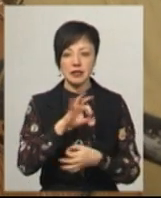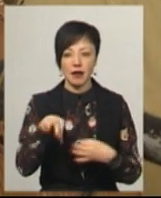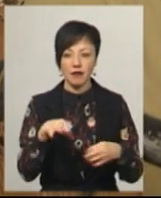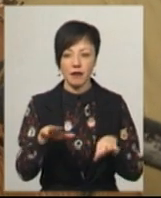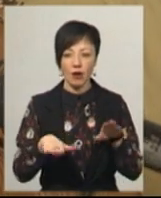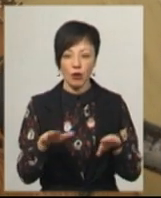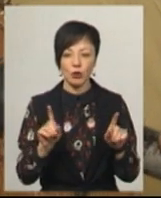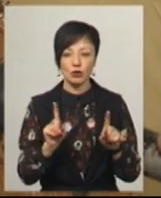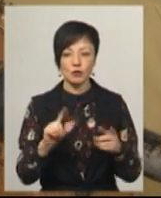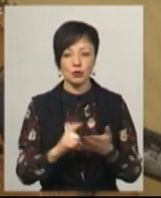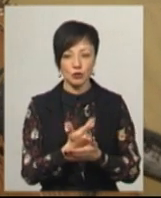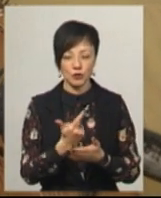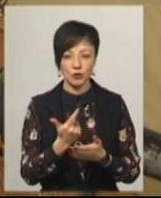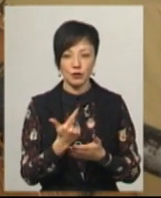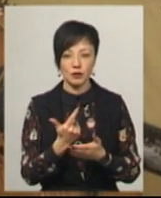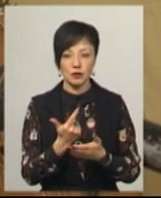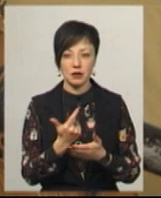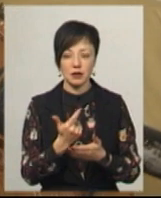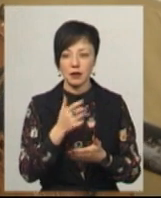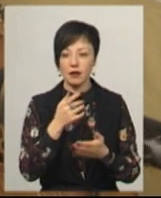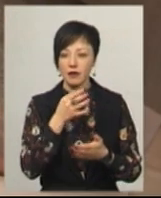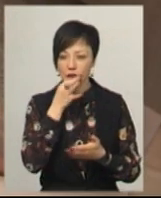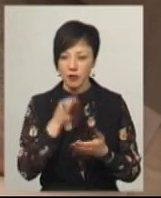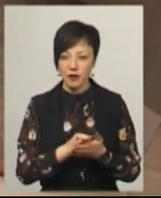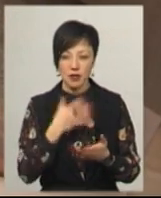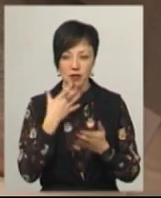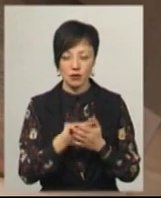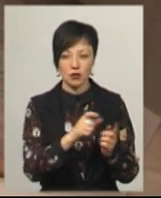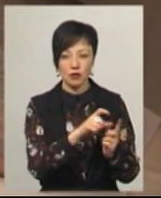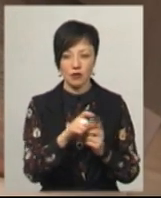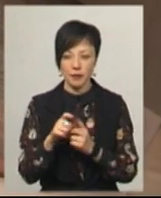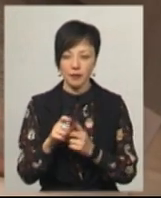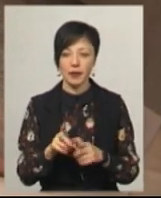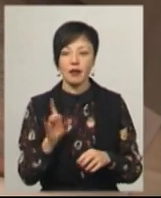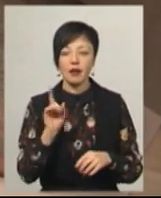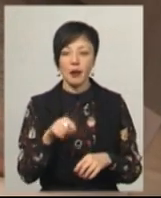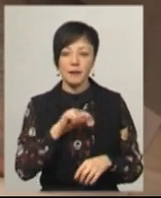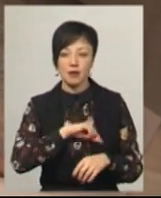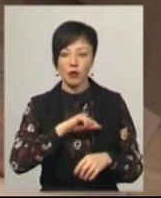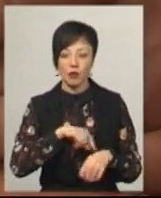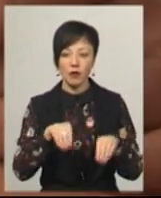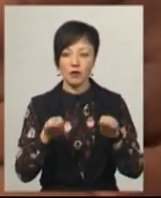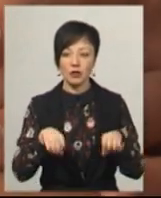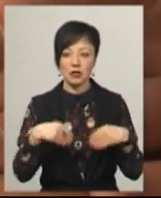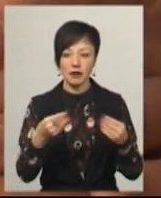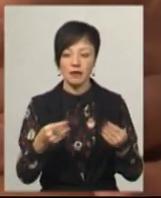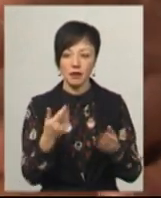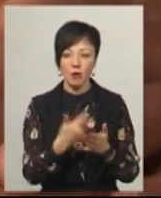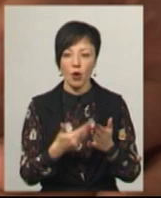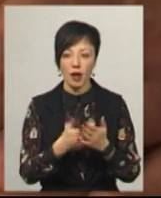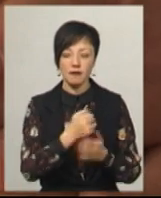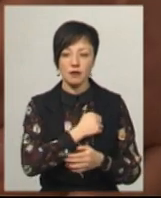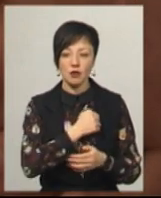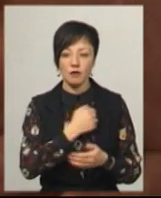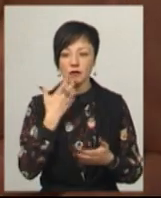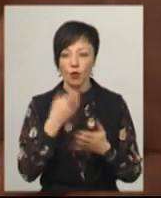щоб знову ж таки відповідати за свої слова. Крім порад у інеті, психолог Дармороз вирішив надавати практичні поради військовим